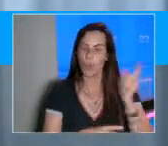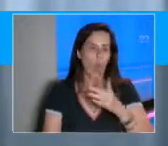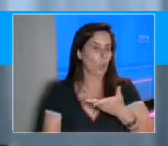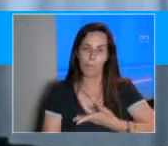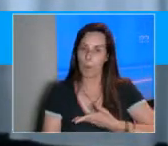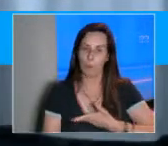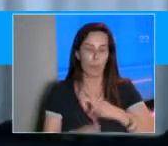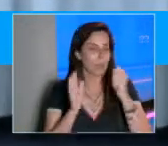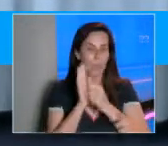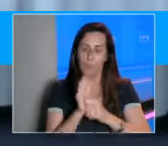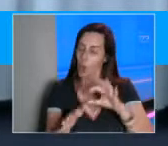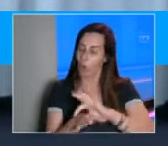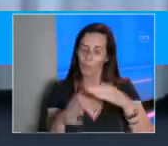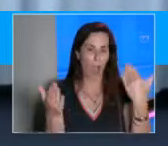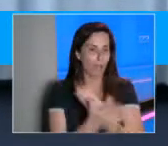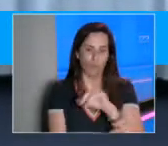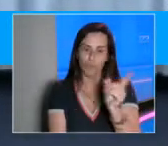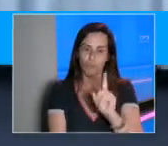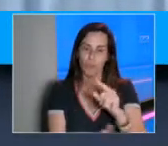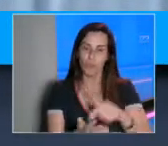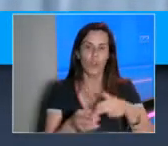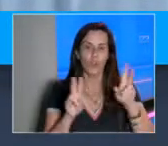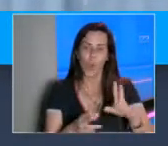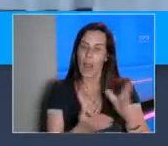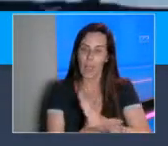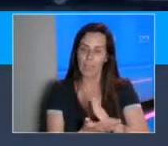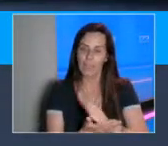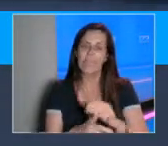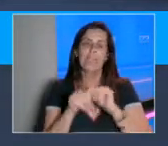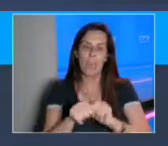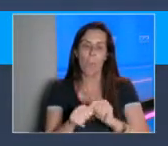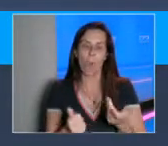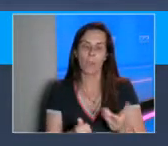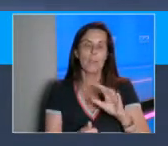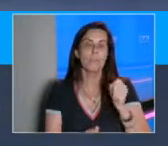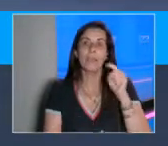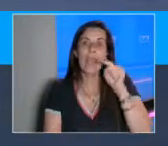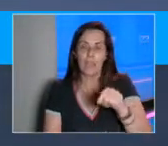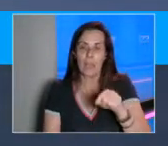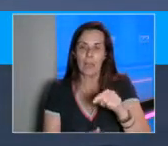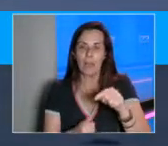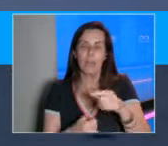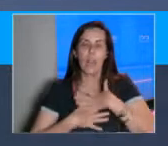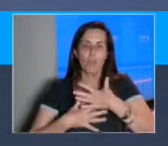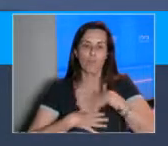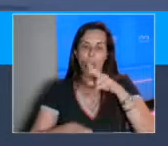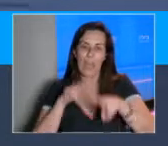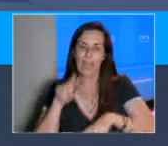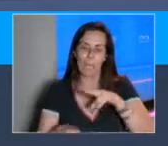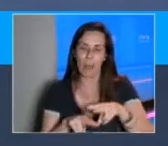קיבלו תקנים לרופאים, לאחיות, כדי שנוכל להכין גיבוי למערכת, שאם נגיע למונשמים נוכל לטפל